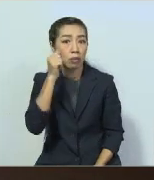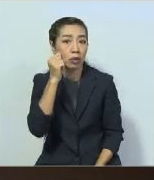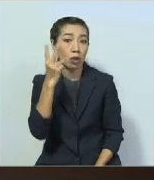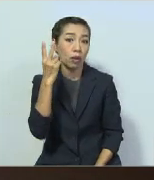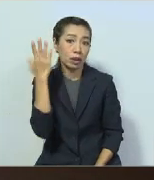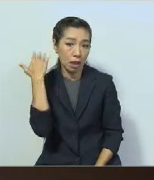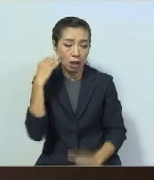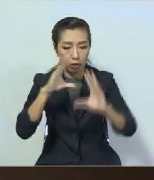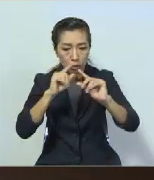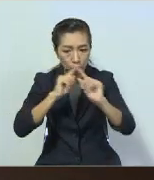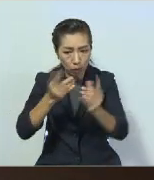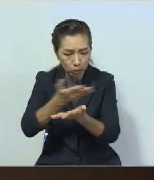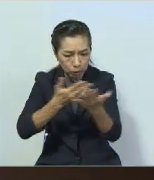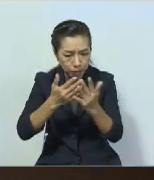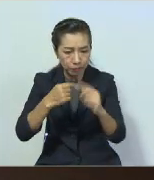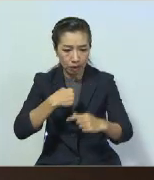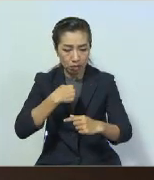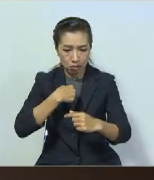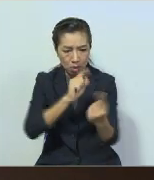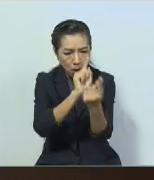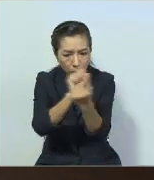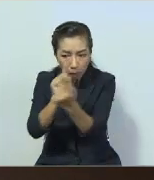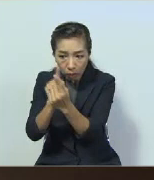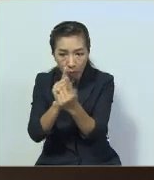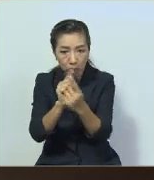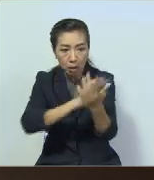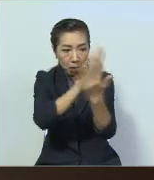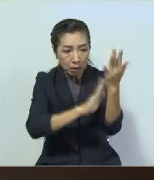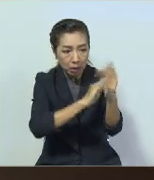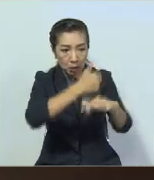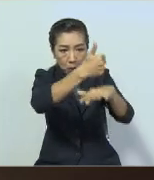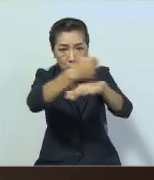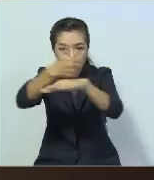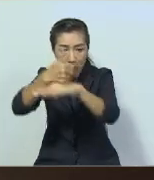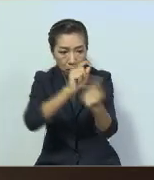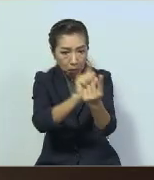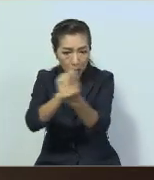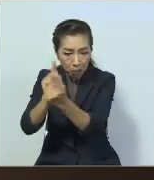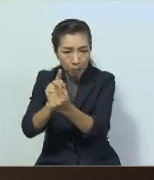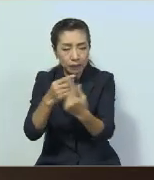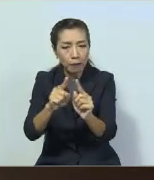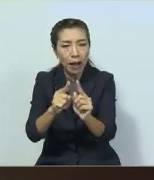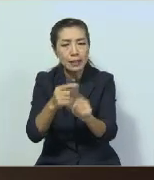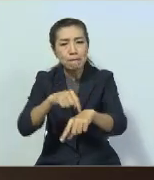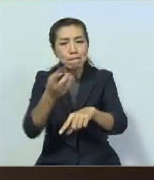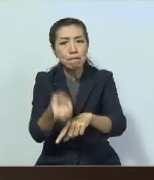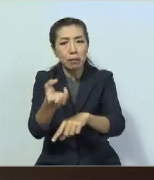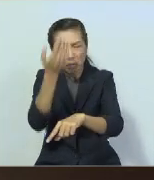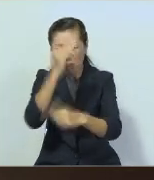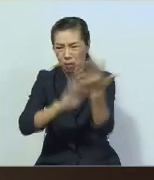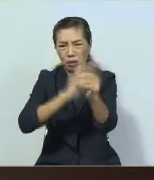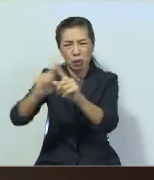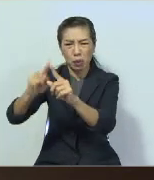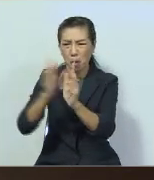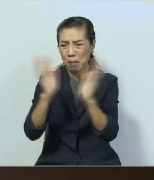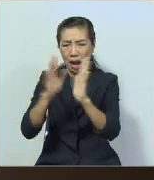าก็ได้มีโอกาสพบปะหารือกับผู้นำประเทศหลายคนด้วยกันอาจจะไม่มีเวลามากนักเพราะว่าประเทศมันเยอะนะ